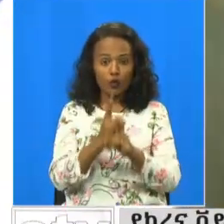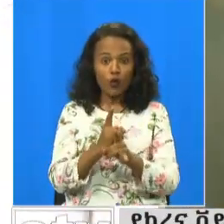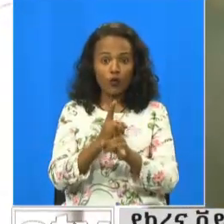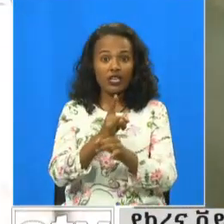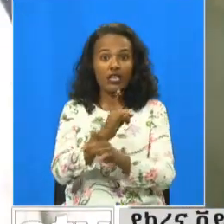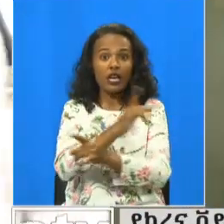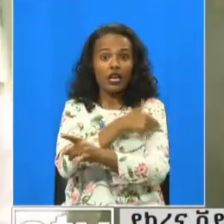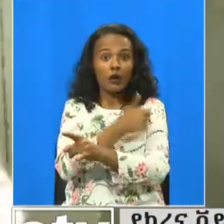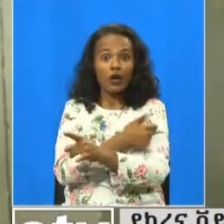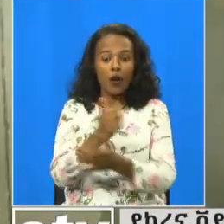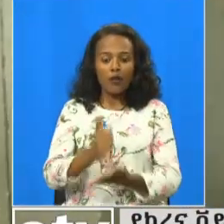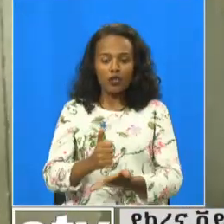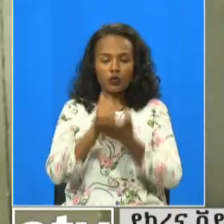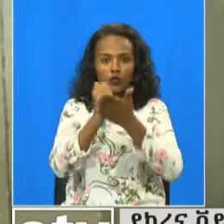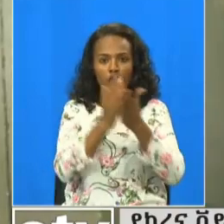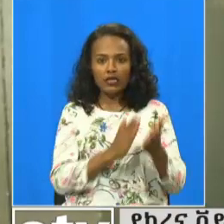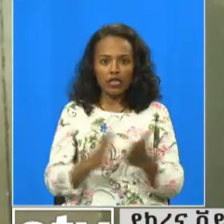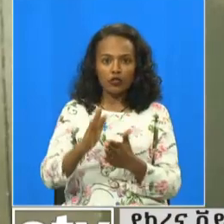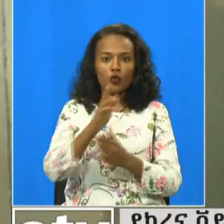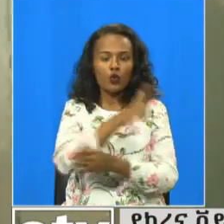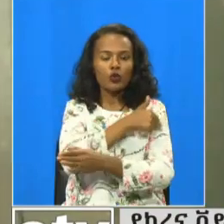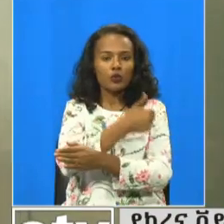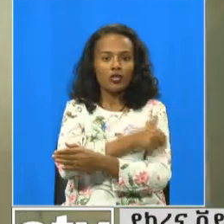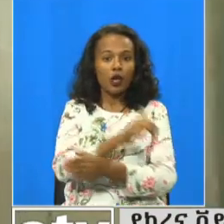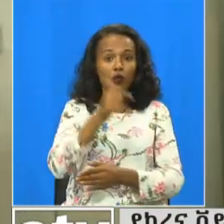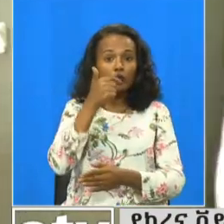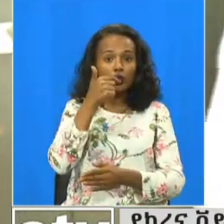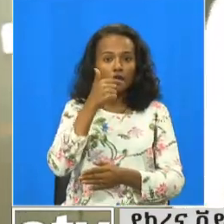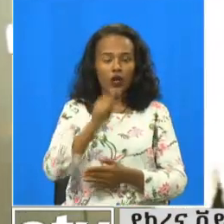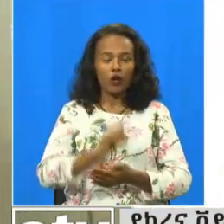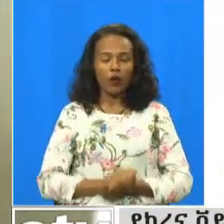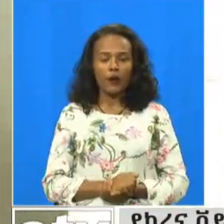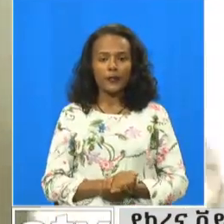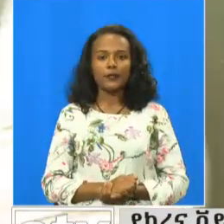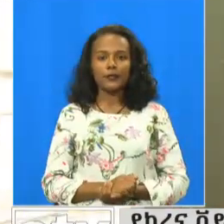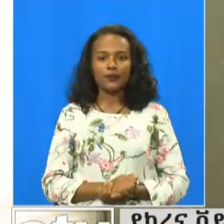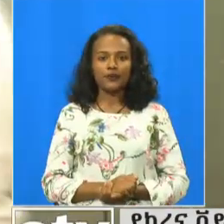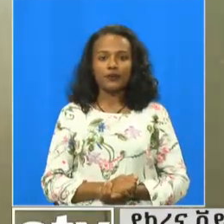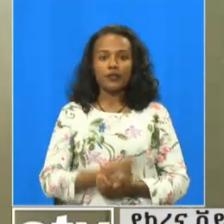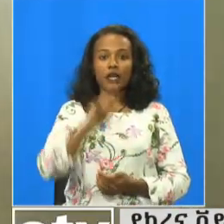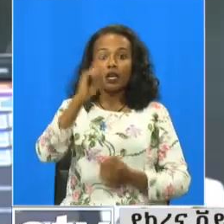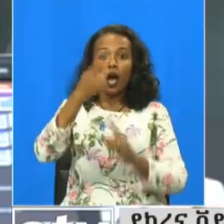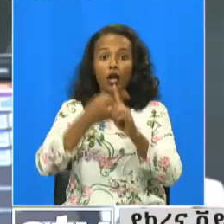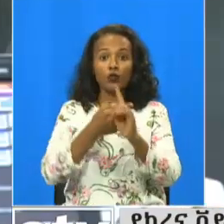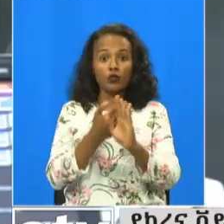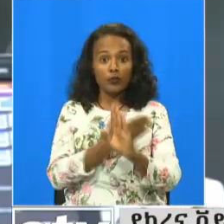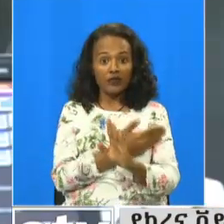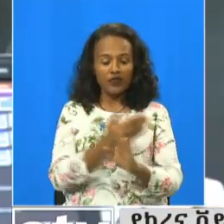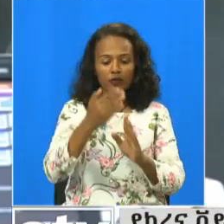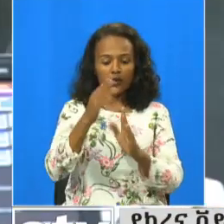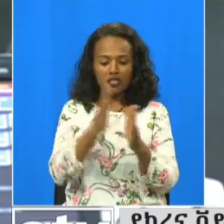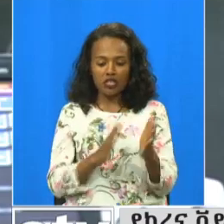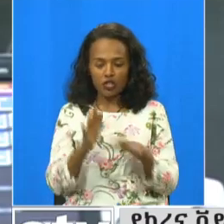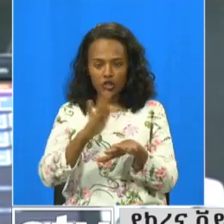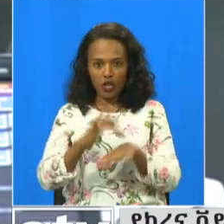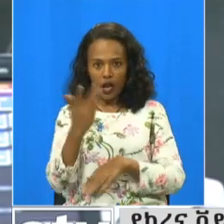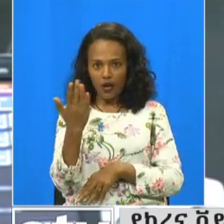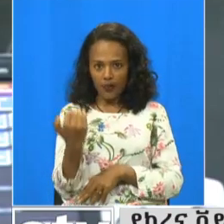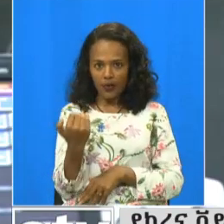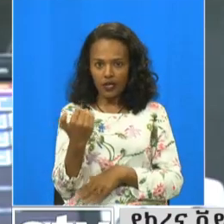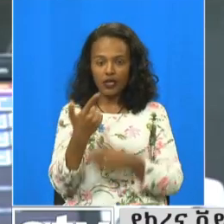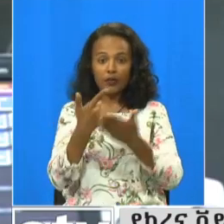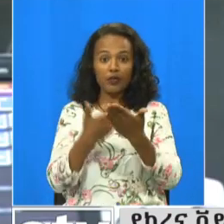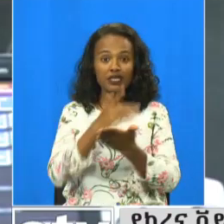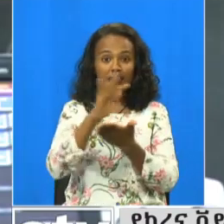መርጃ መሳሪያዎችን መዘጋጀታቸውን የሆስፒታሉ ሜዲካል ዳይሬክተር ዶክተር መቅደስ ግዬ ተናግረዋል። ከአንድ ወር ወዲህ ያው በዝግጅት ላይ ነበርን።